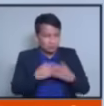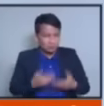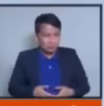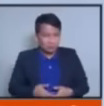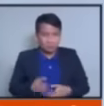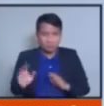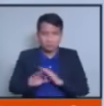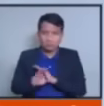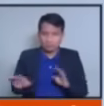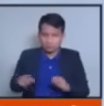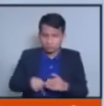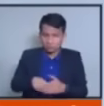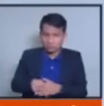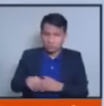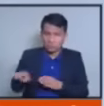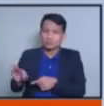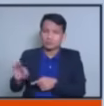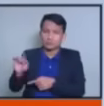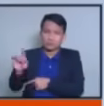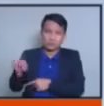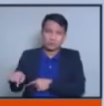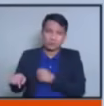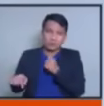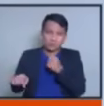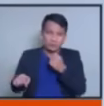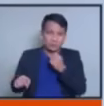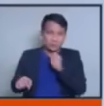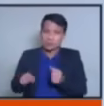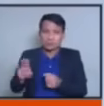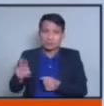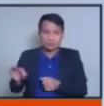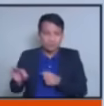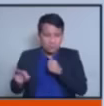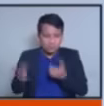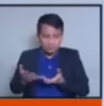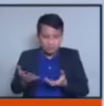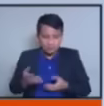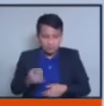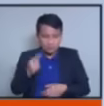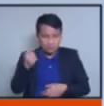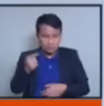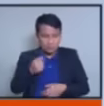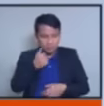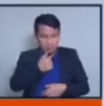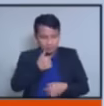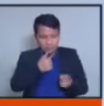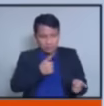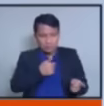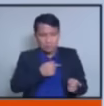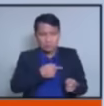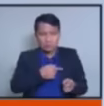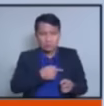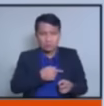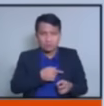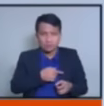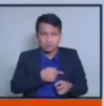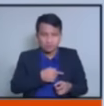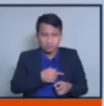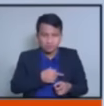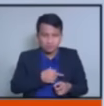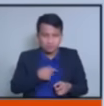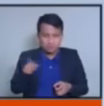ko, wala akong magawa. Buntis pala yan. Baka boyfriend niya. Tapos nung nalaman ko, hindi niya boyfriend ta. Sabi sa akin ng babae, yung kapatid niya.